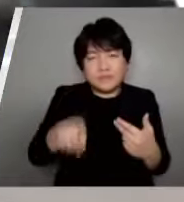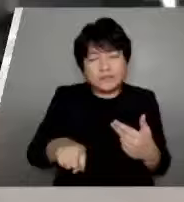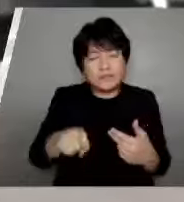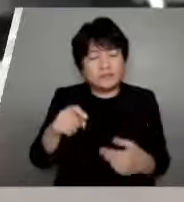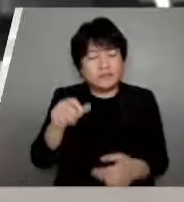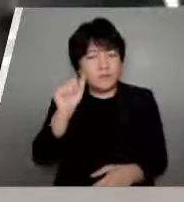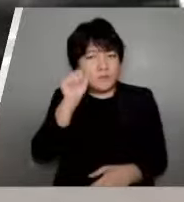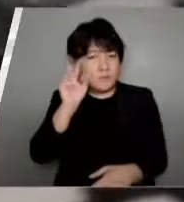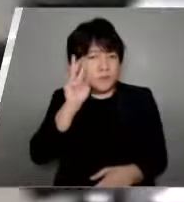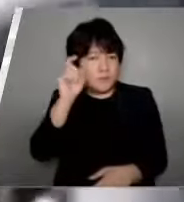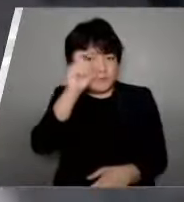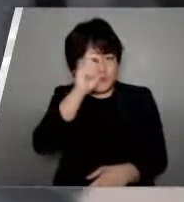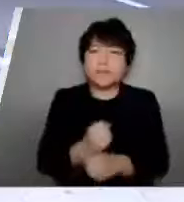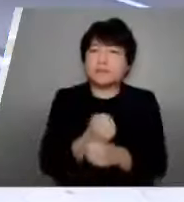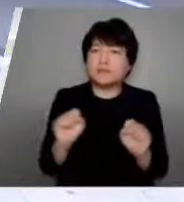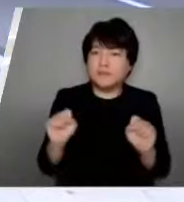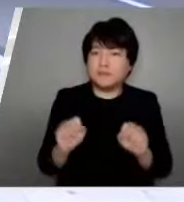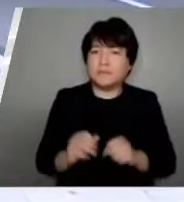sa disgrasya.